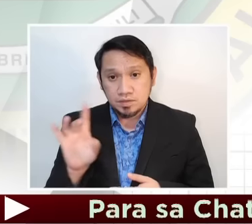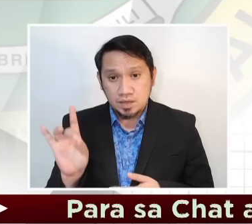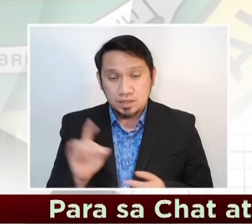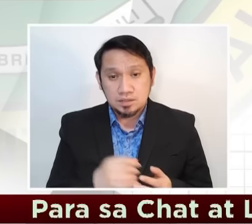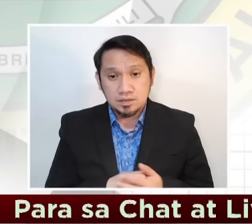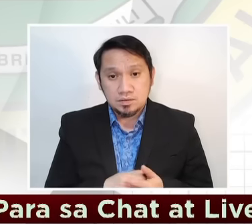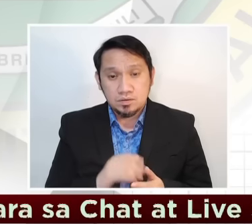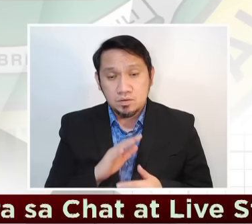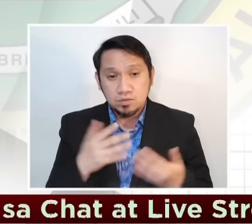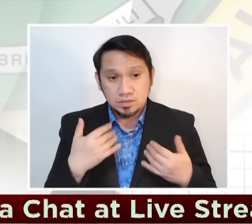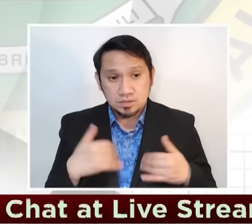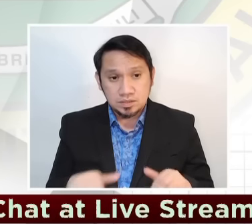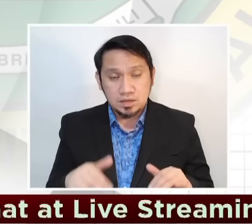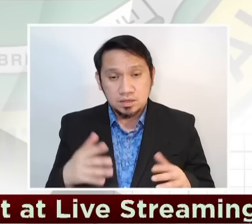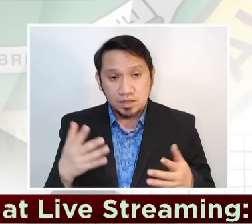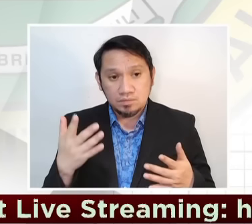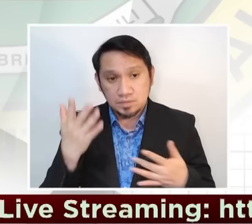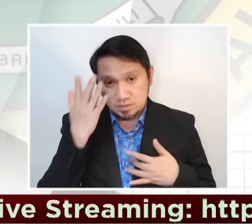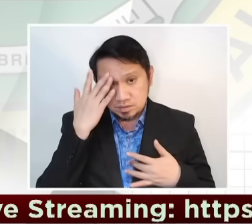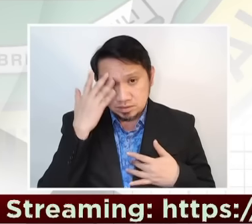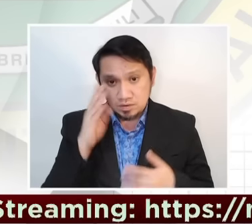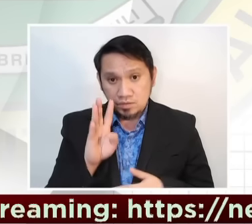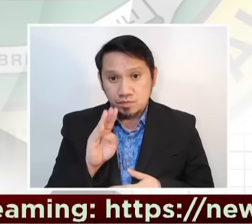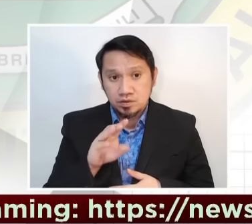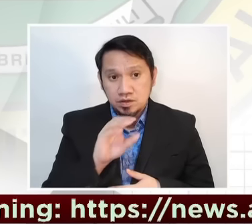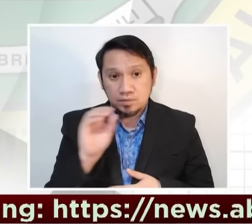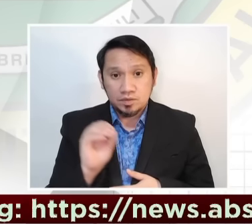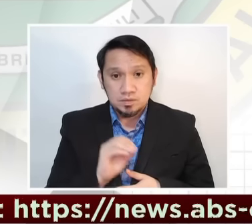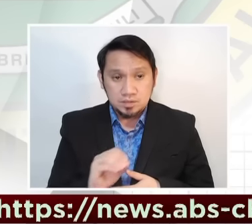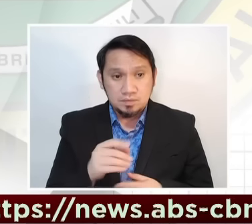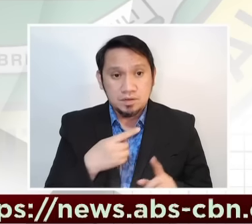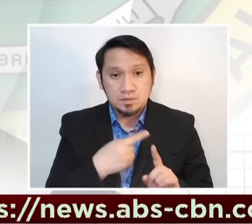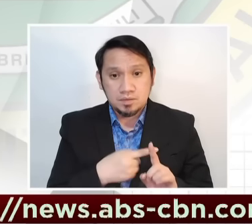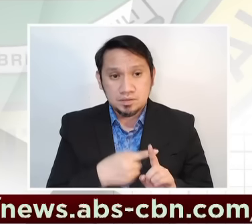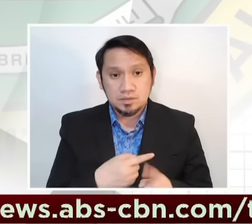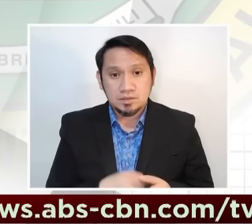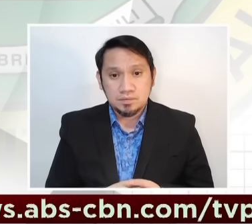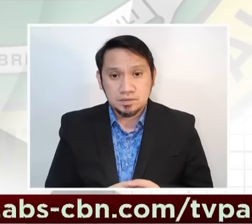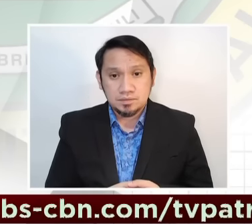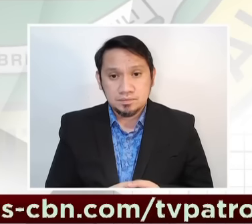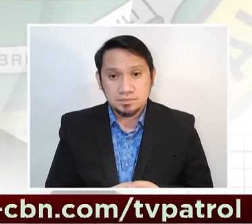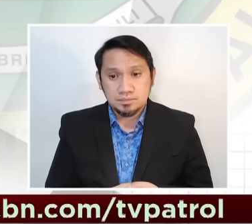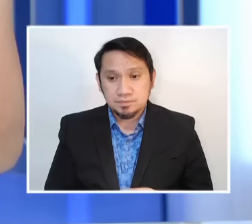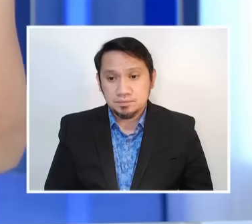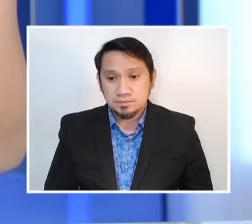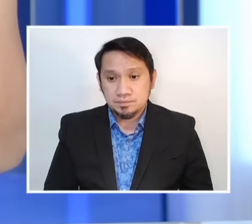24,478 ang active cases habang nasa 14% ang positivity rate.